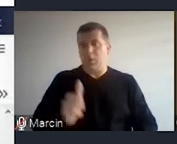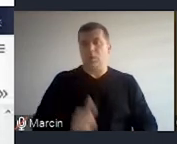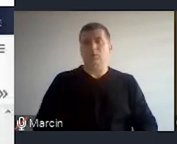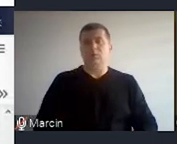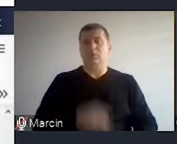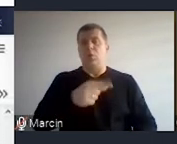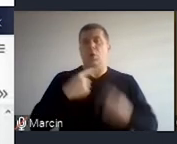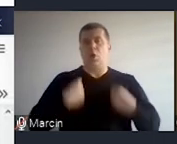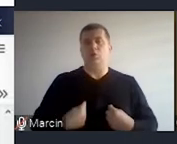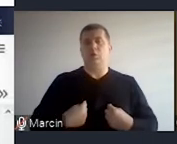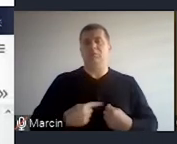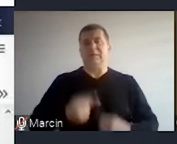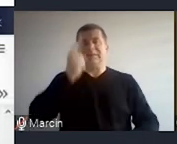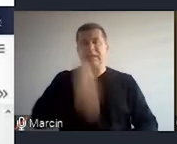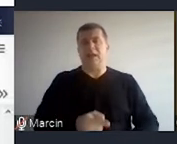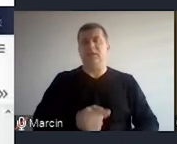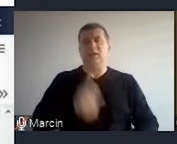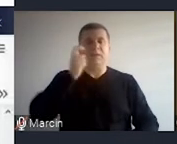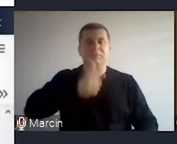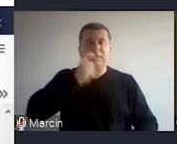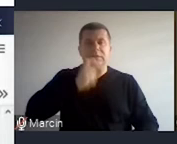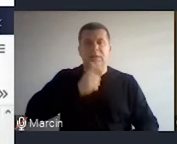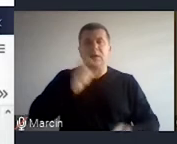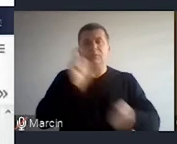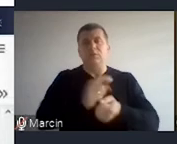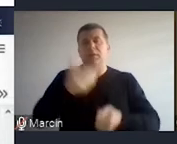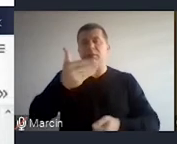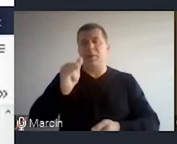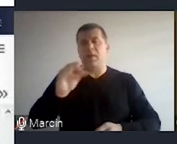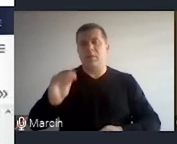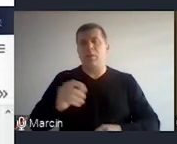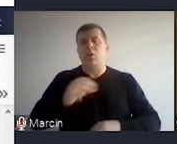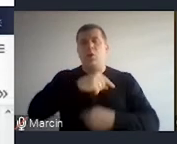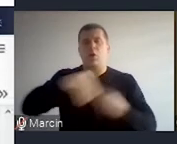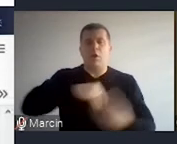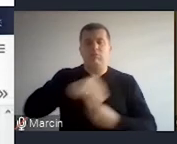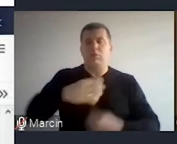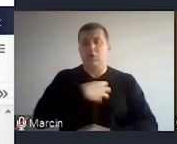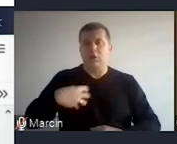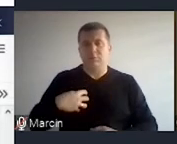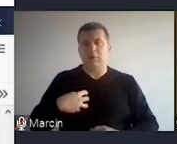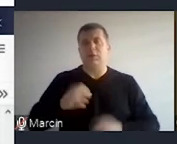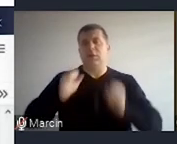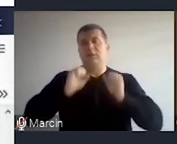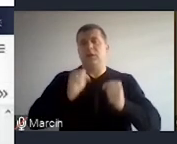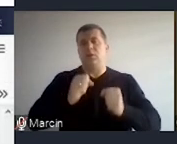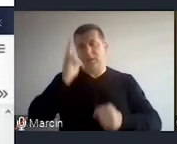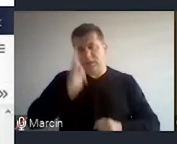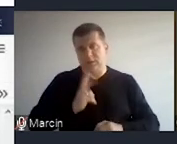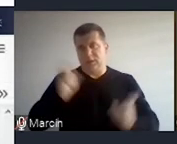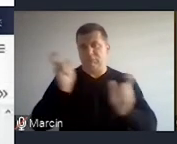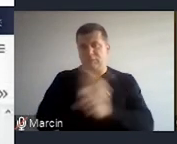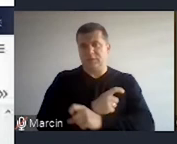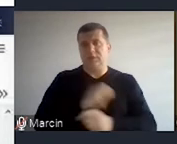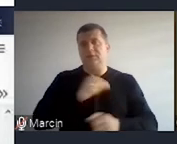może być osobą skazaną za przestępstwo przeciwko mieniu, obrotowi gospodarczemu, działalności instytucji